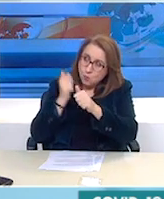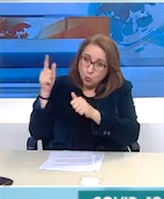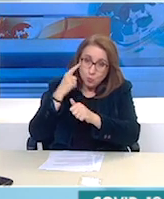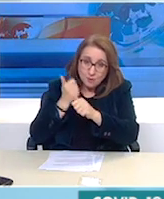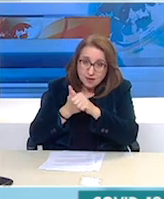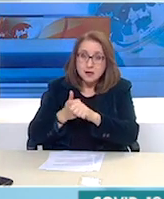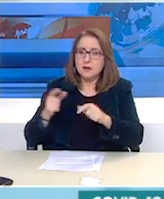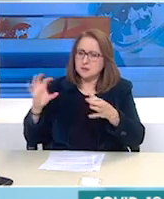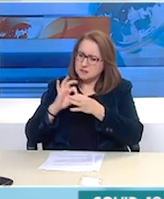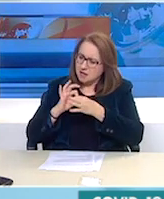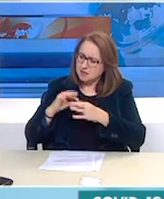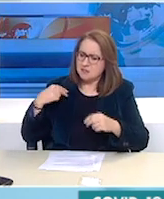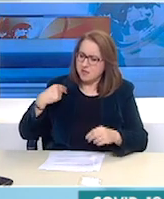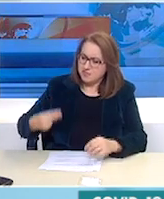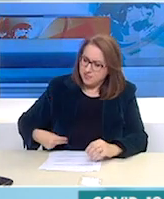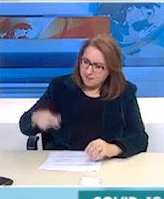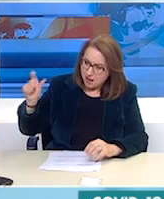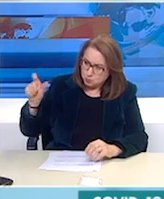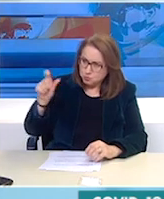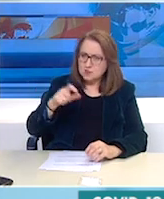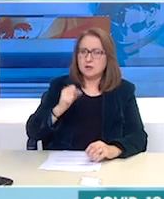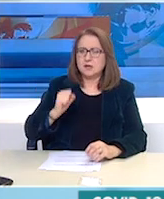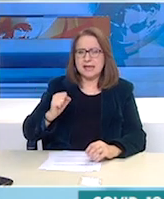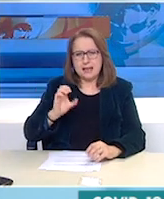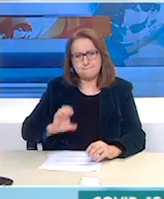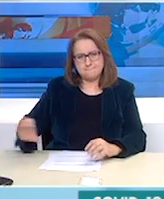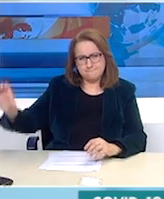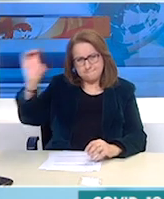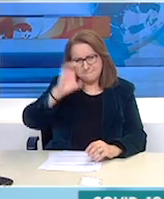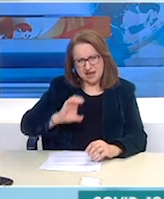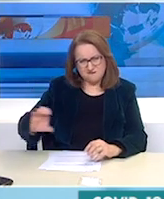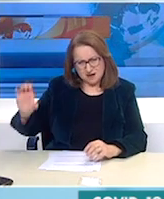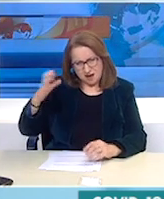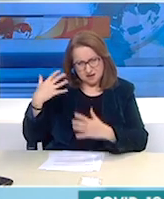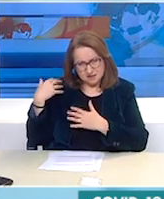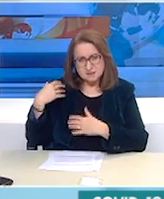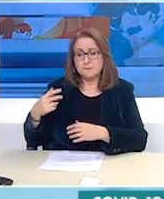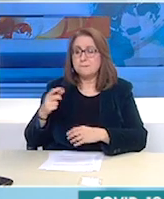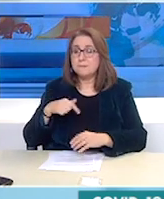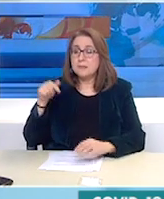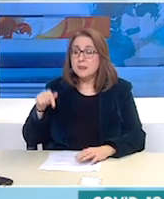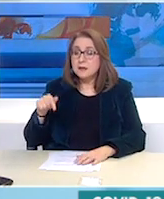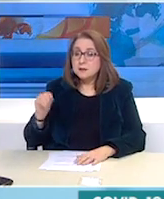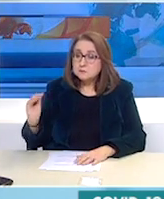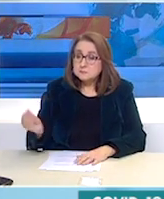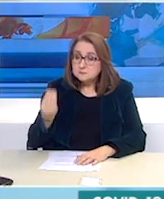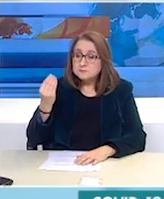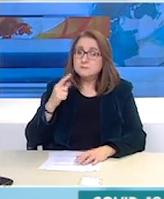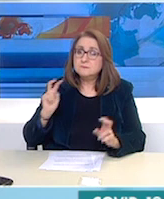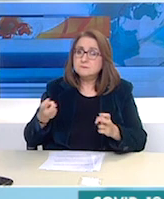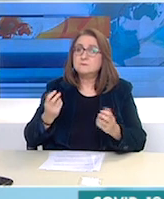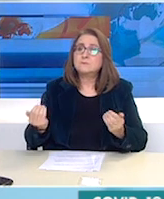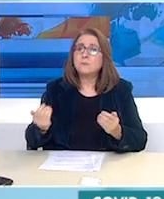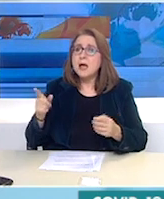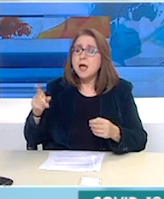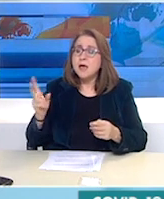τον περιφερειάρχη. Το κρούσμα της μικρής, η οποία βρέθηκε θετικό και